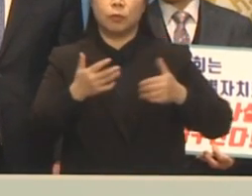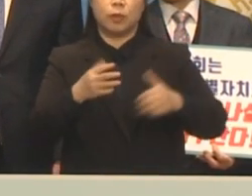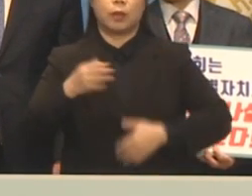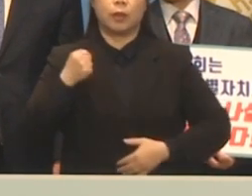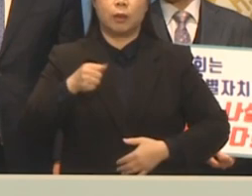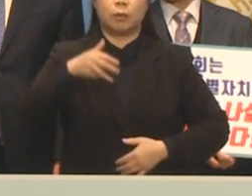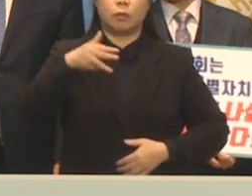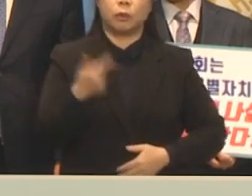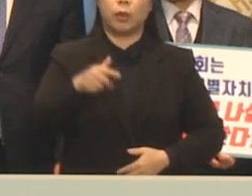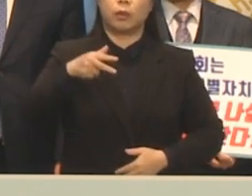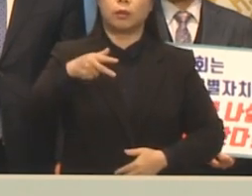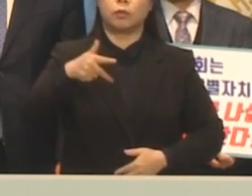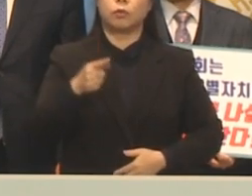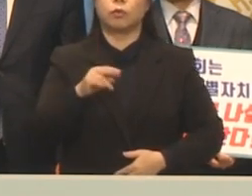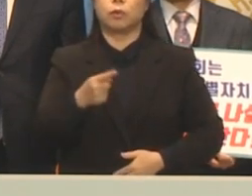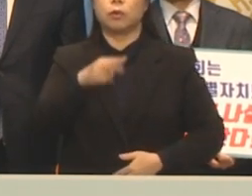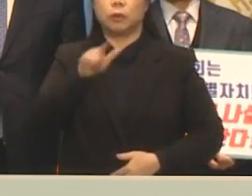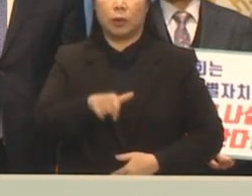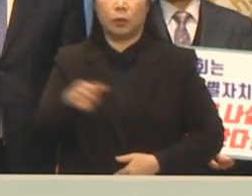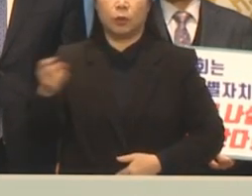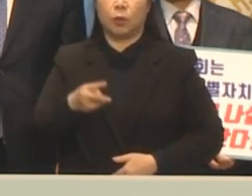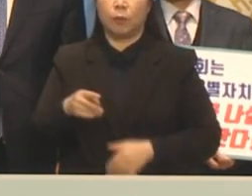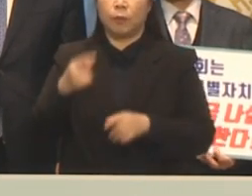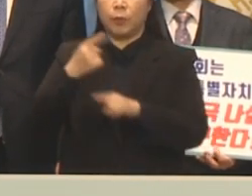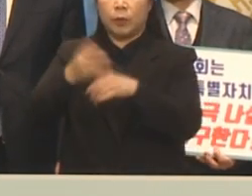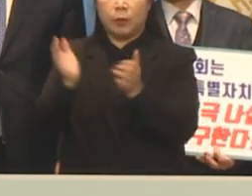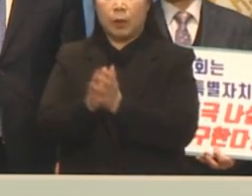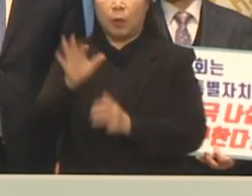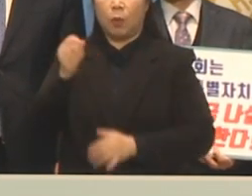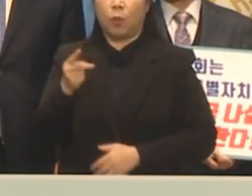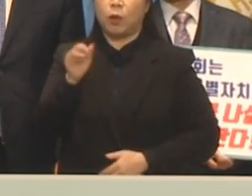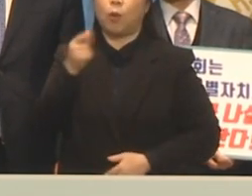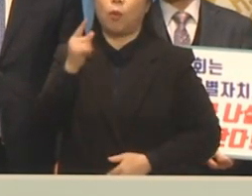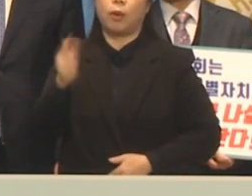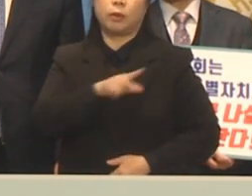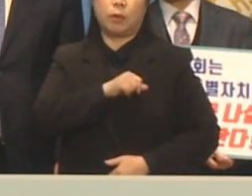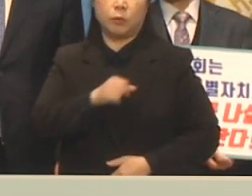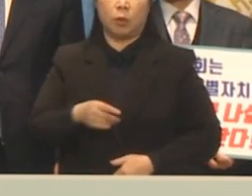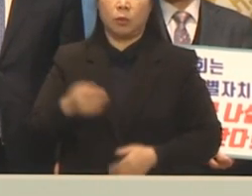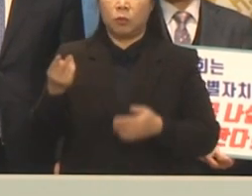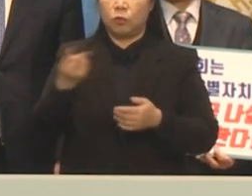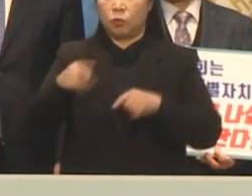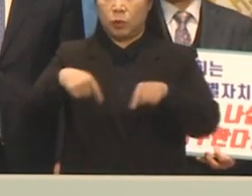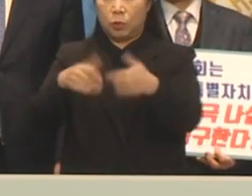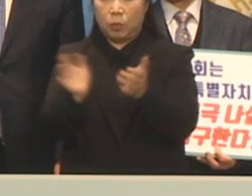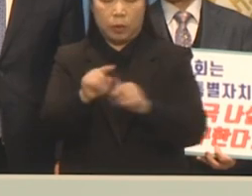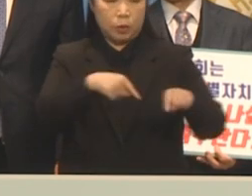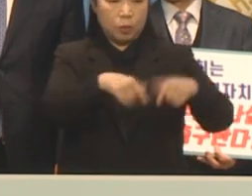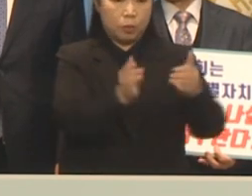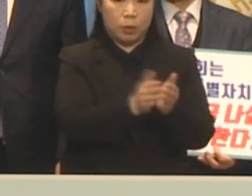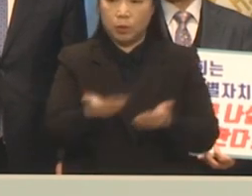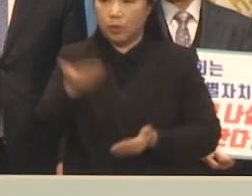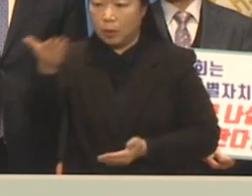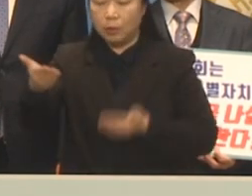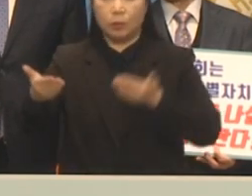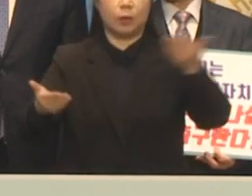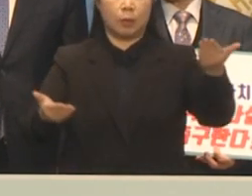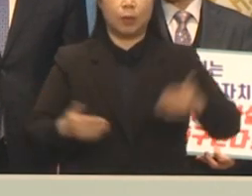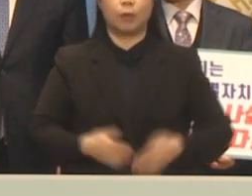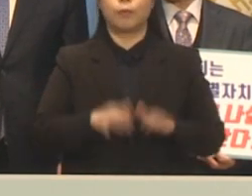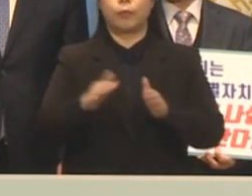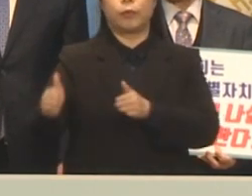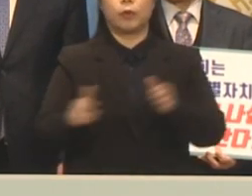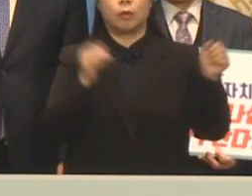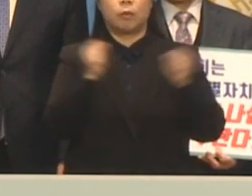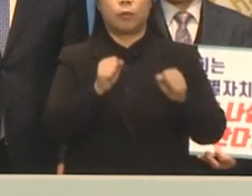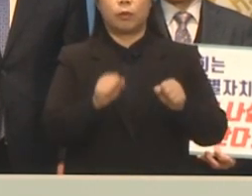국민의힘 최춘식 의원님과 더불어민주당 오영환 의원님을 통해 양당 지도부에 전달하도록 하겠습니다. 이것으로